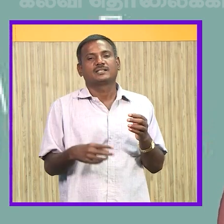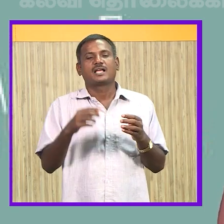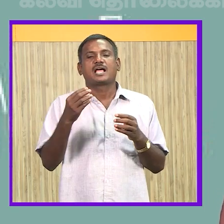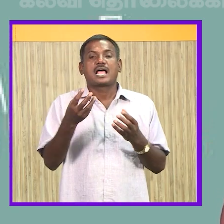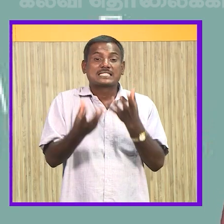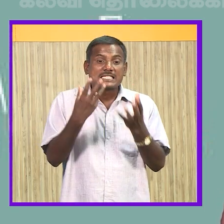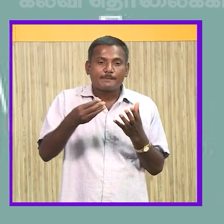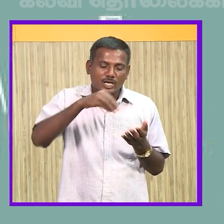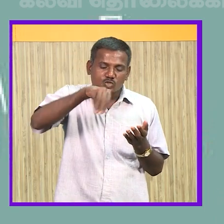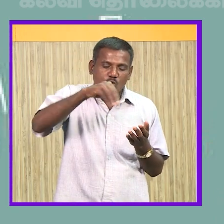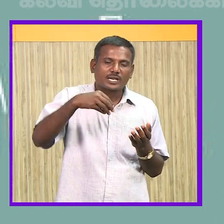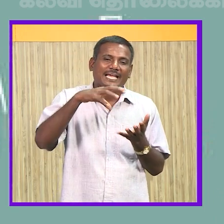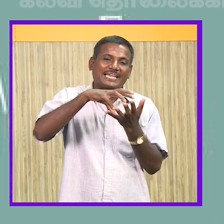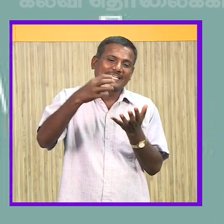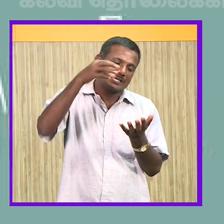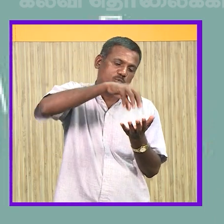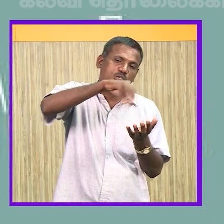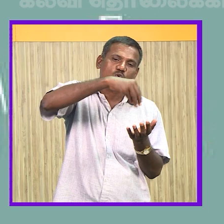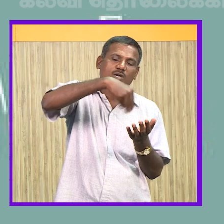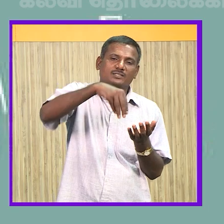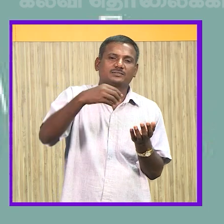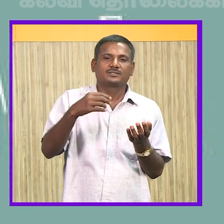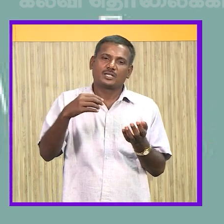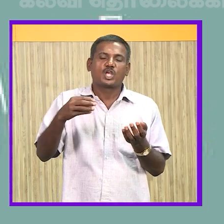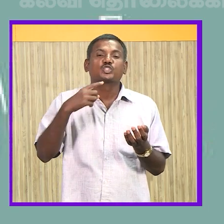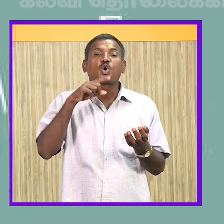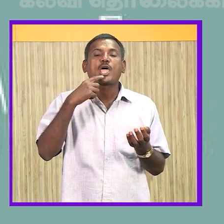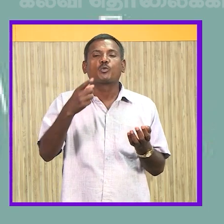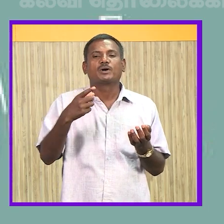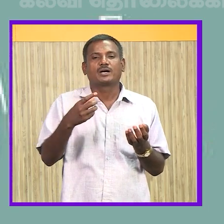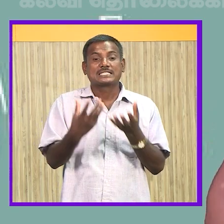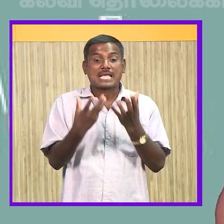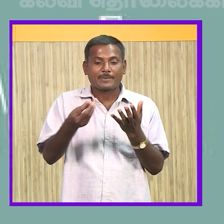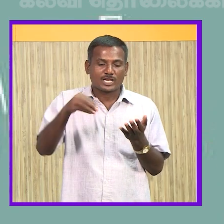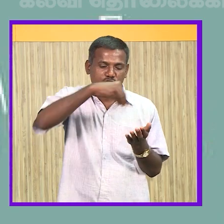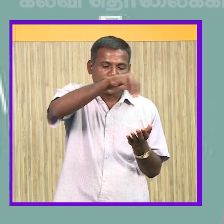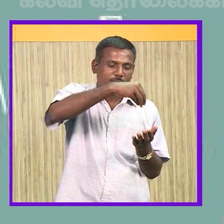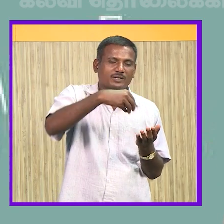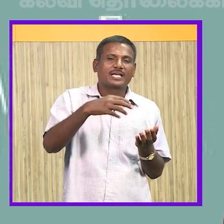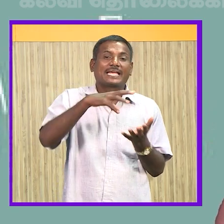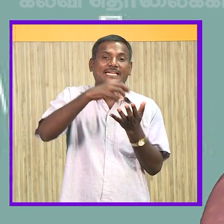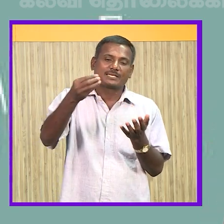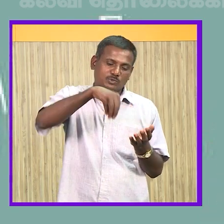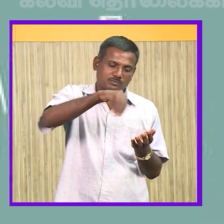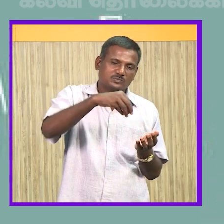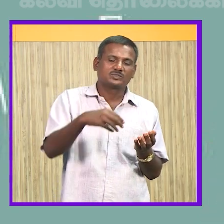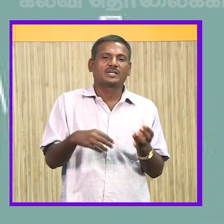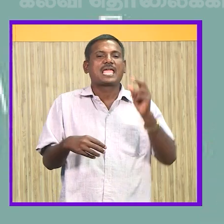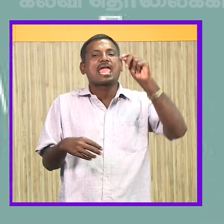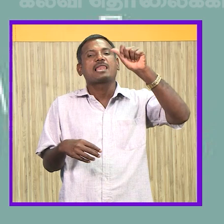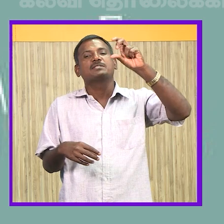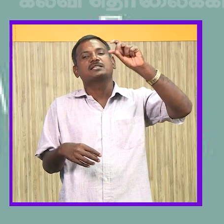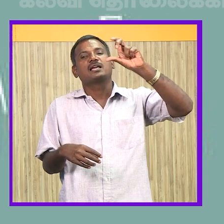சமையல் சோடான்னு சொல்லுவாங்க. சில இடங்களில் சோடா உப்புன்னு கூட சொல்லுவாங்க. சமையல் சோடாவில் நான் என்ன செய்ய போகிறேன் அப்படின்னா, ஒரு